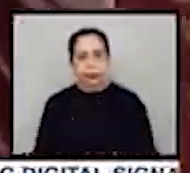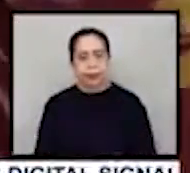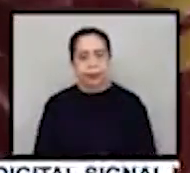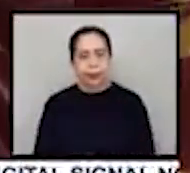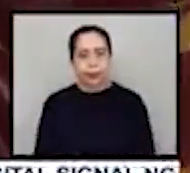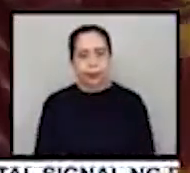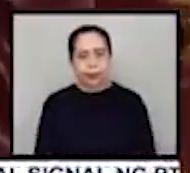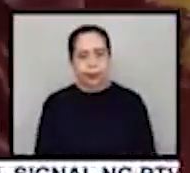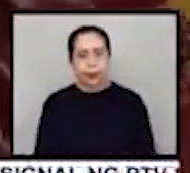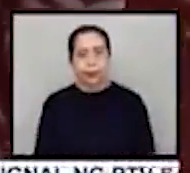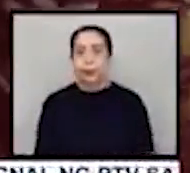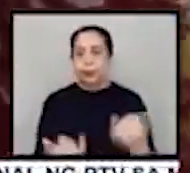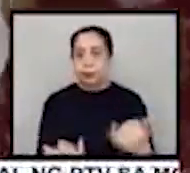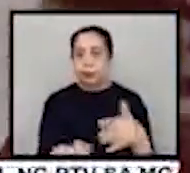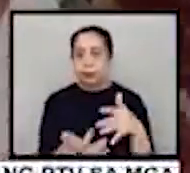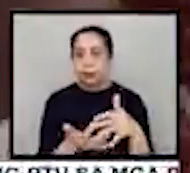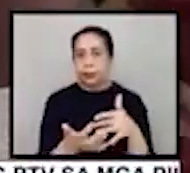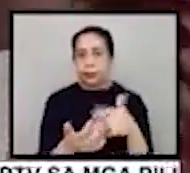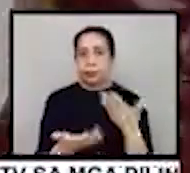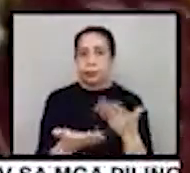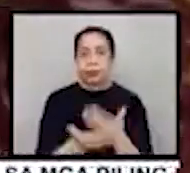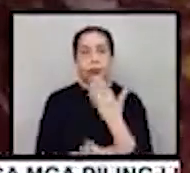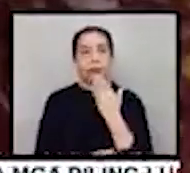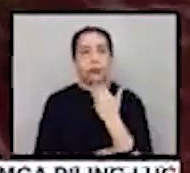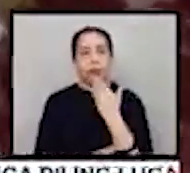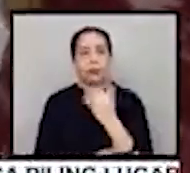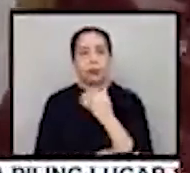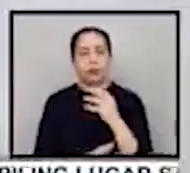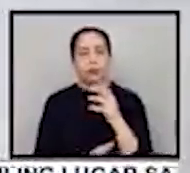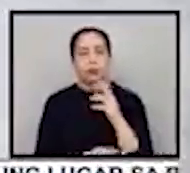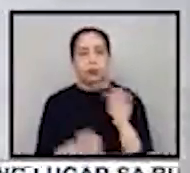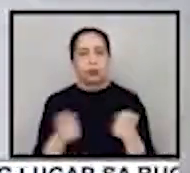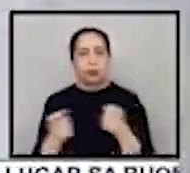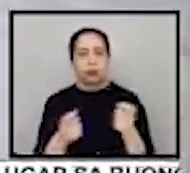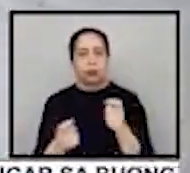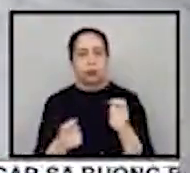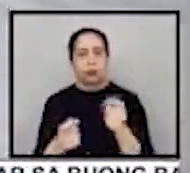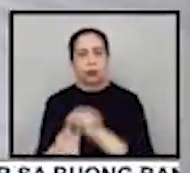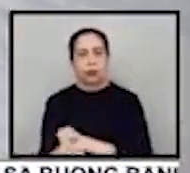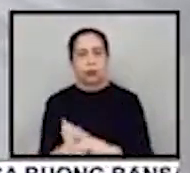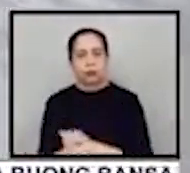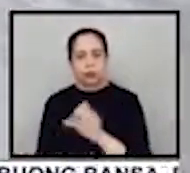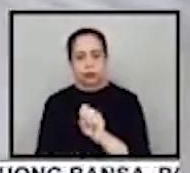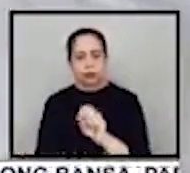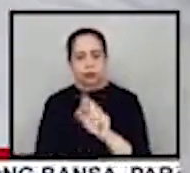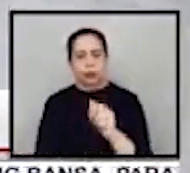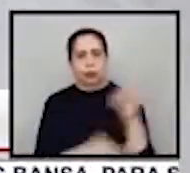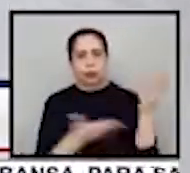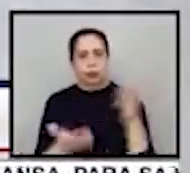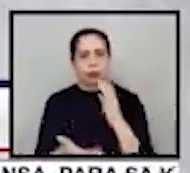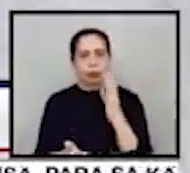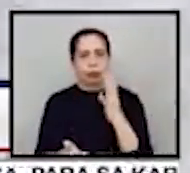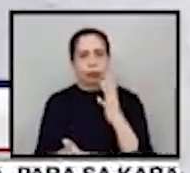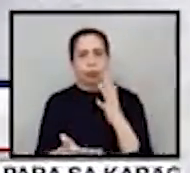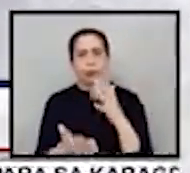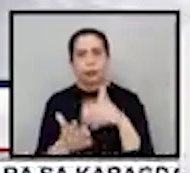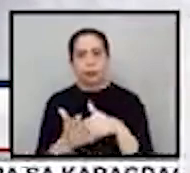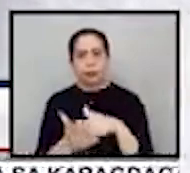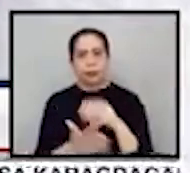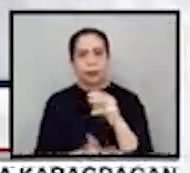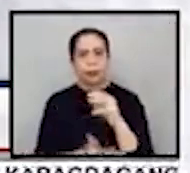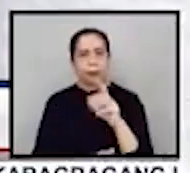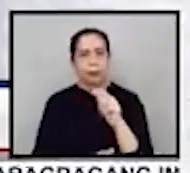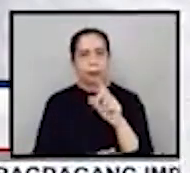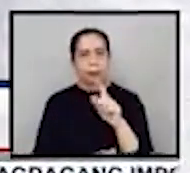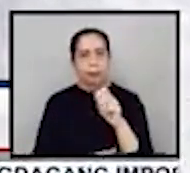Pinag-aaralan namang mabuti ng Sugar Regulatory Administration ang pag-aangkat ng 450,000 metric tons ng asukal. Tanging